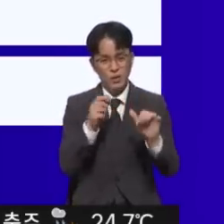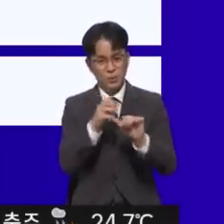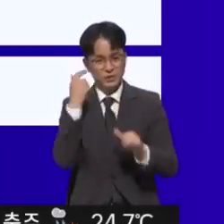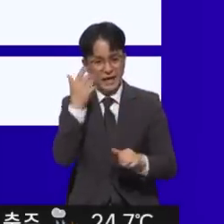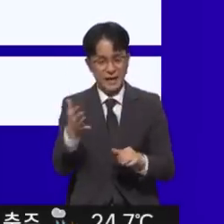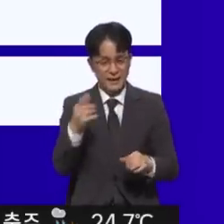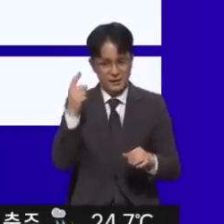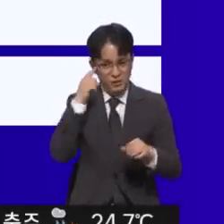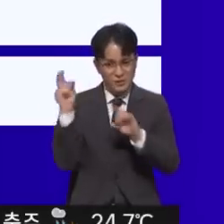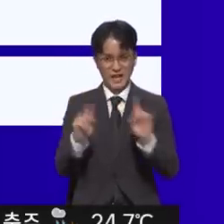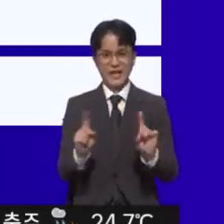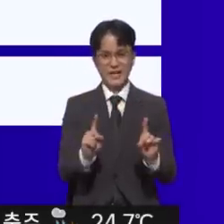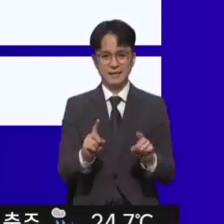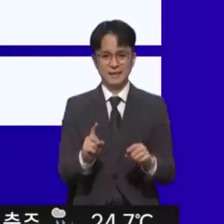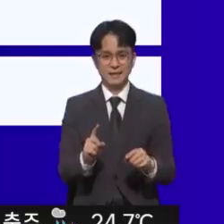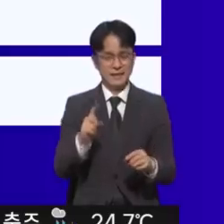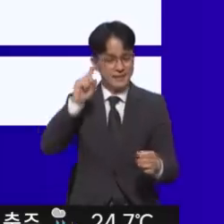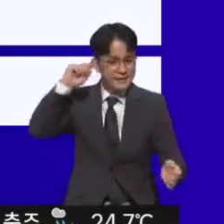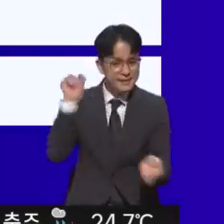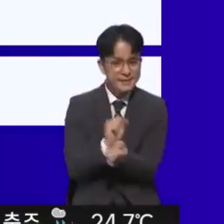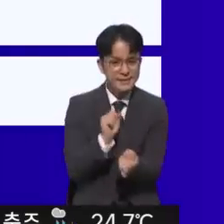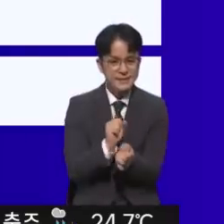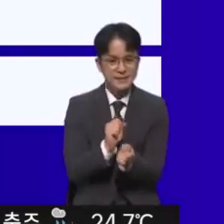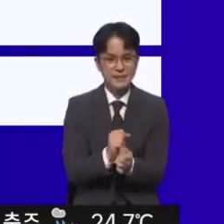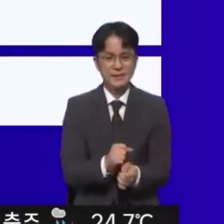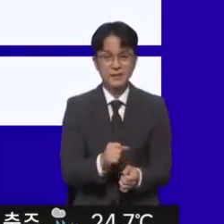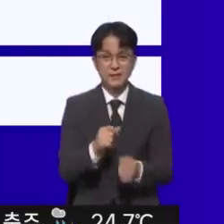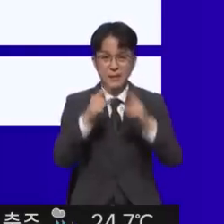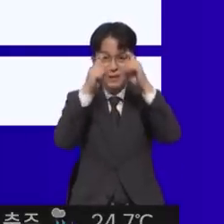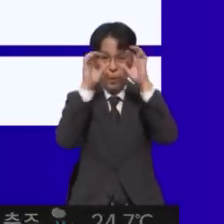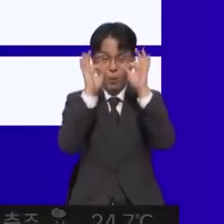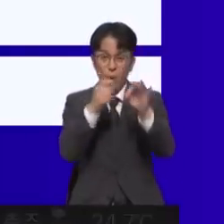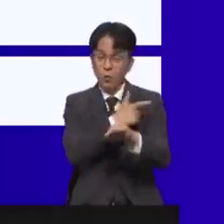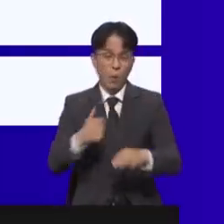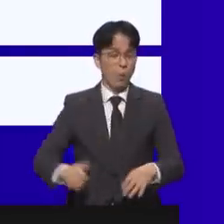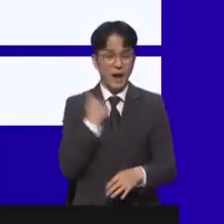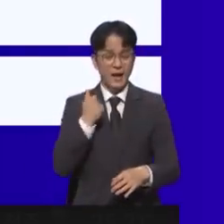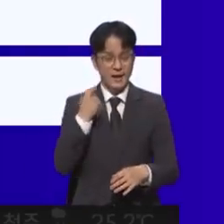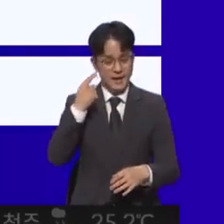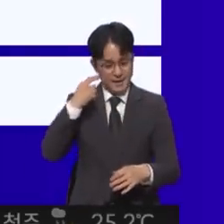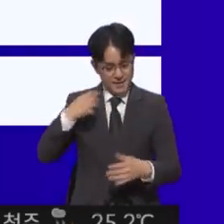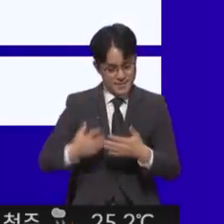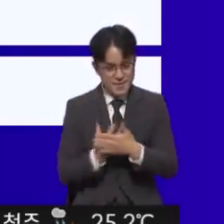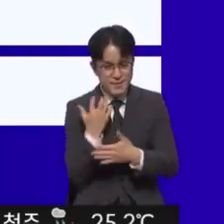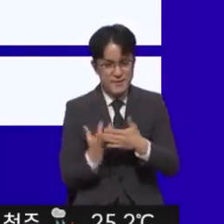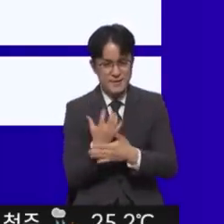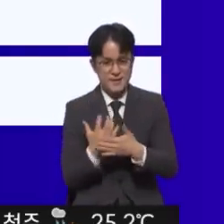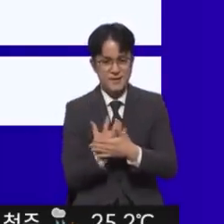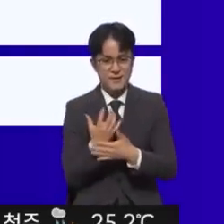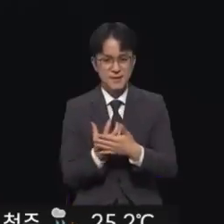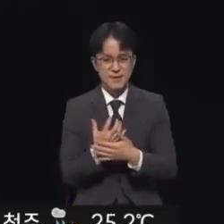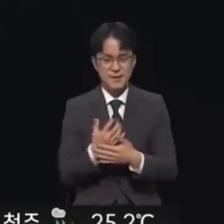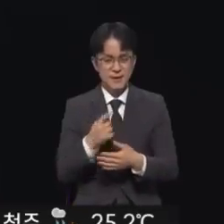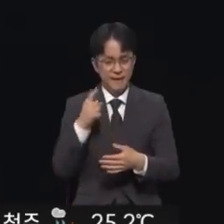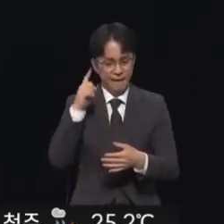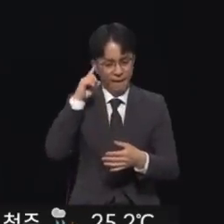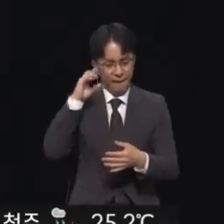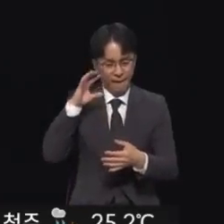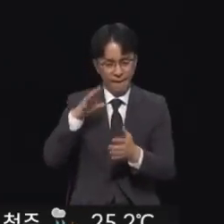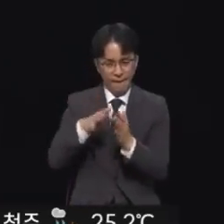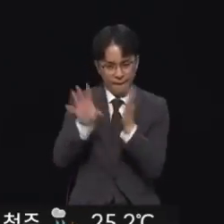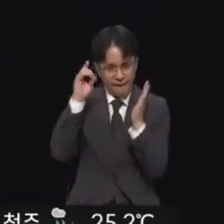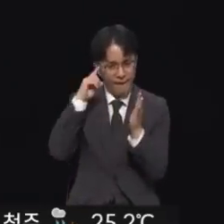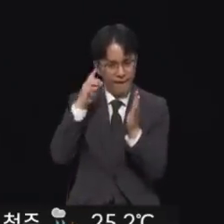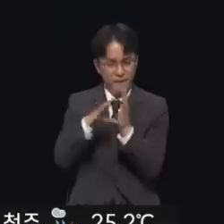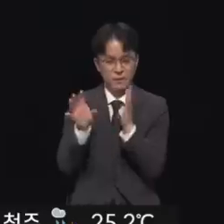역대 그 분노 유발 포스터 끔찍합니다 라는 의견을 냈습니다 아무쪼록 누구 id 언지 이는 밝혀지고